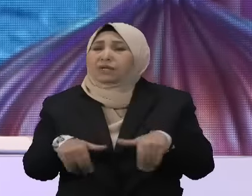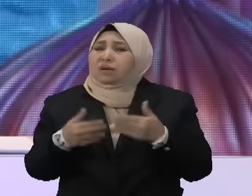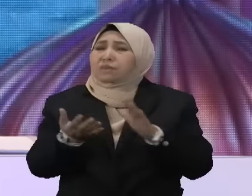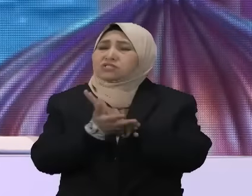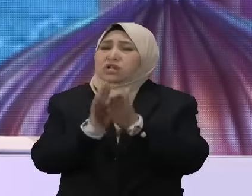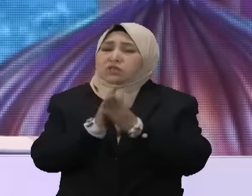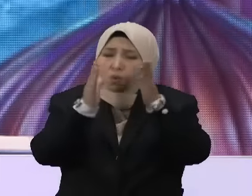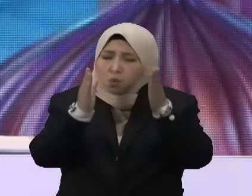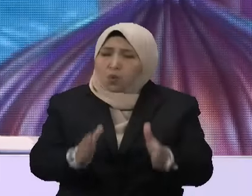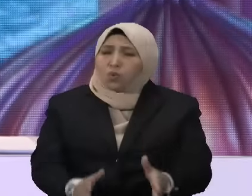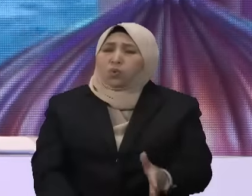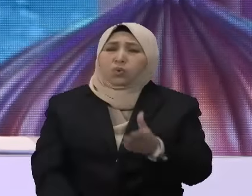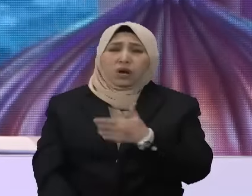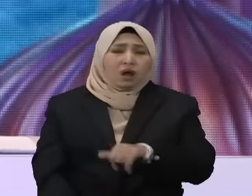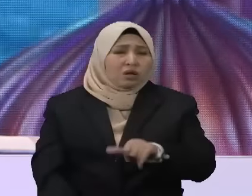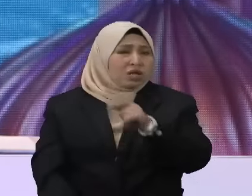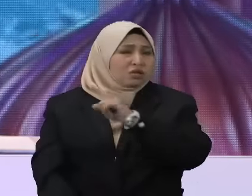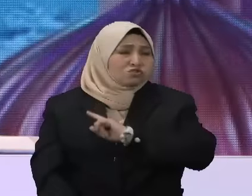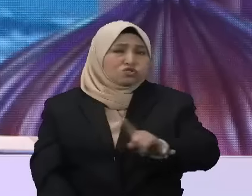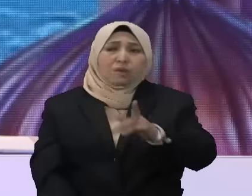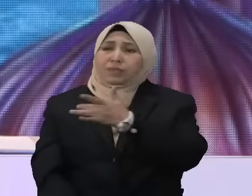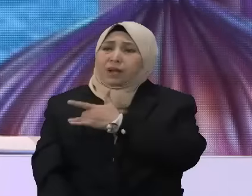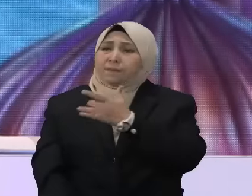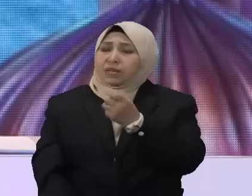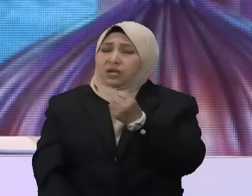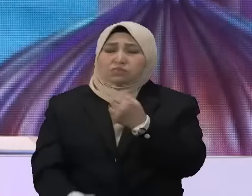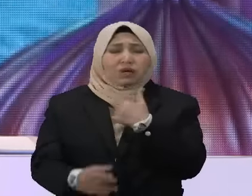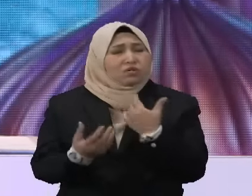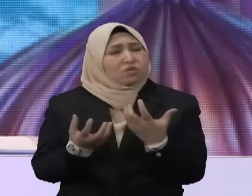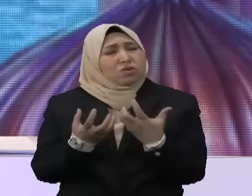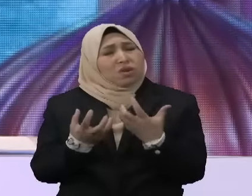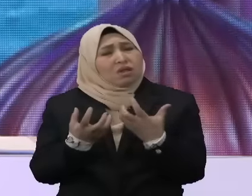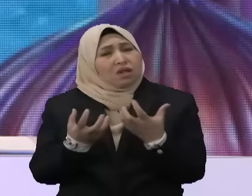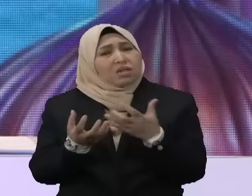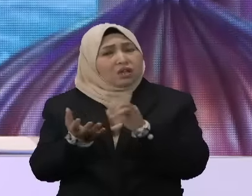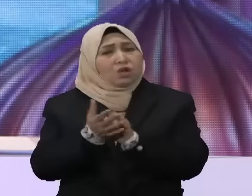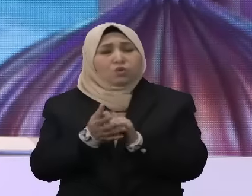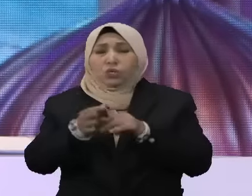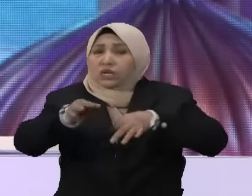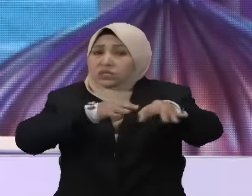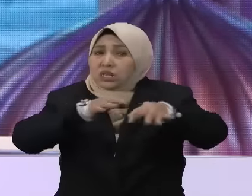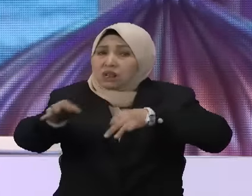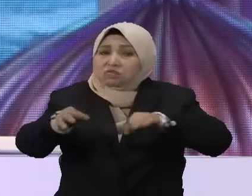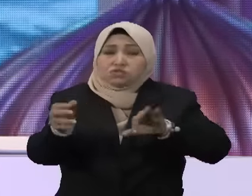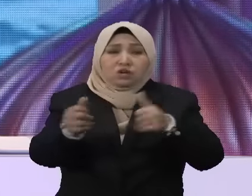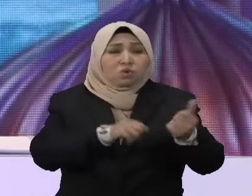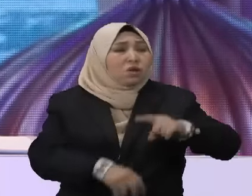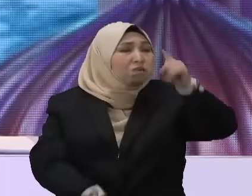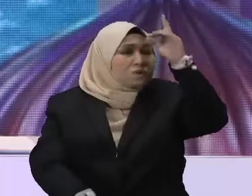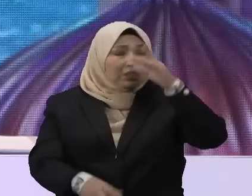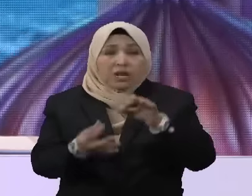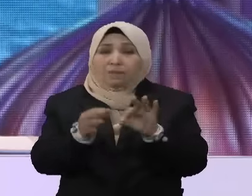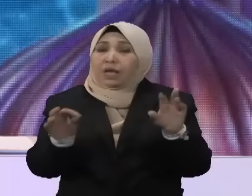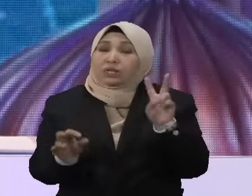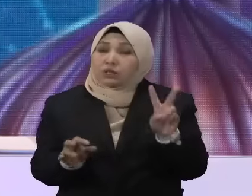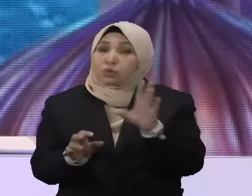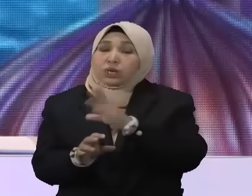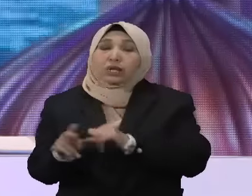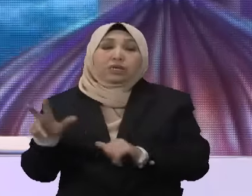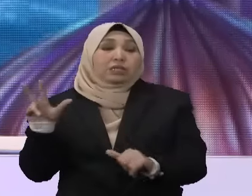orang mukmin yang kita inginkan, yang kita idamkan, dan perkara itu dijelaskan oleh Allah SWT dalam ayat kedua dan ayat ketiga